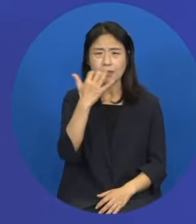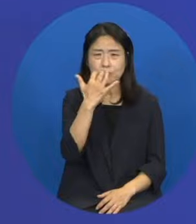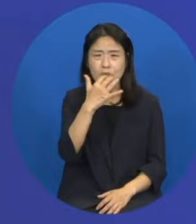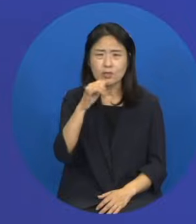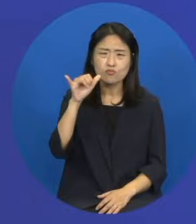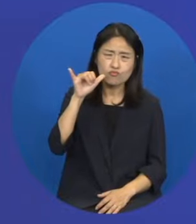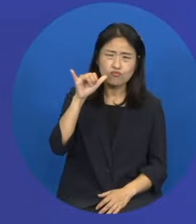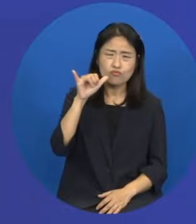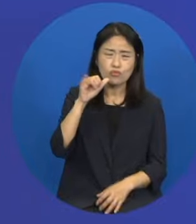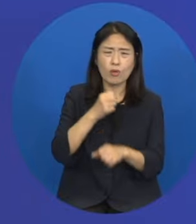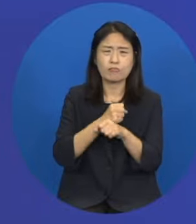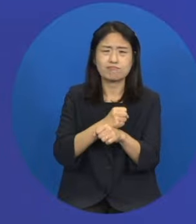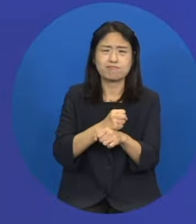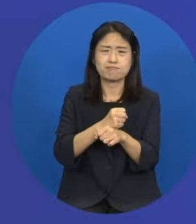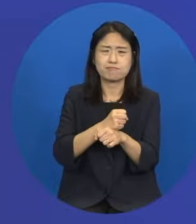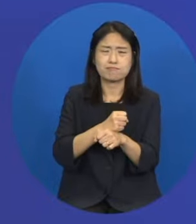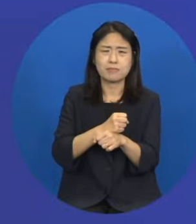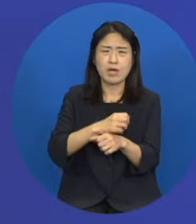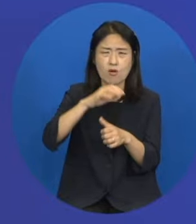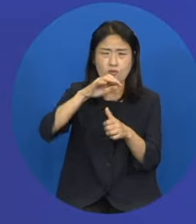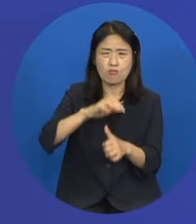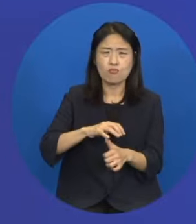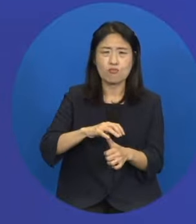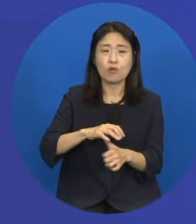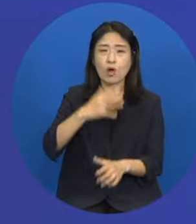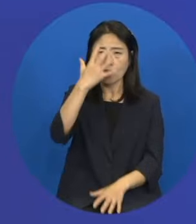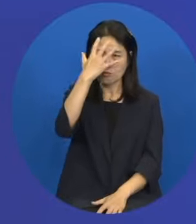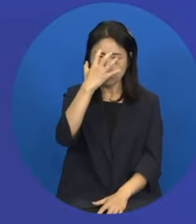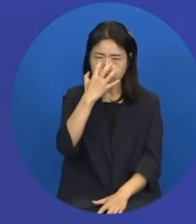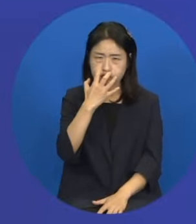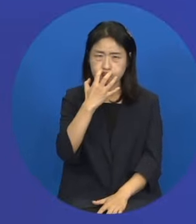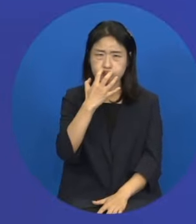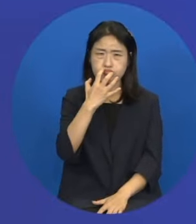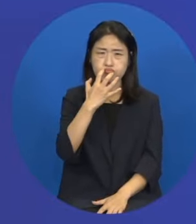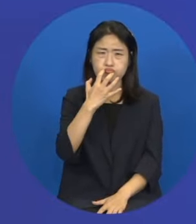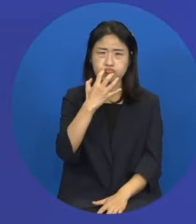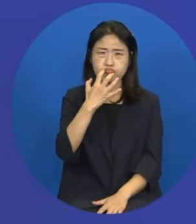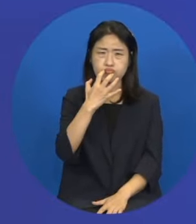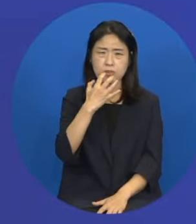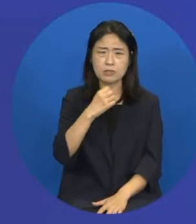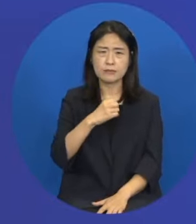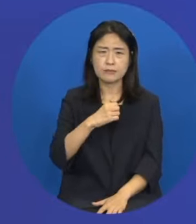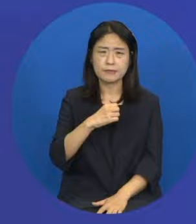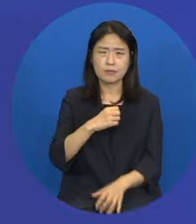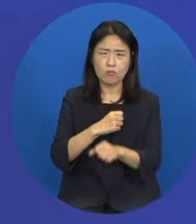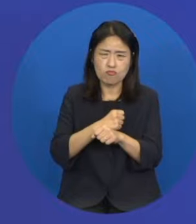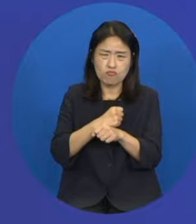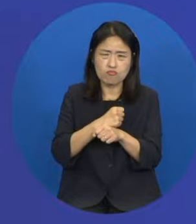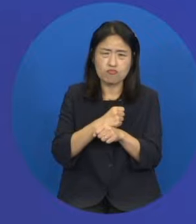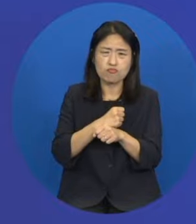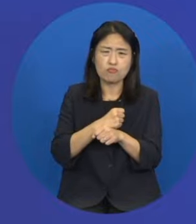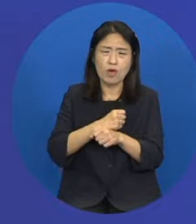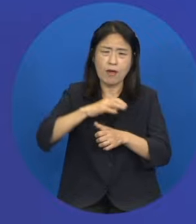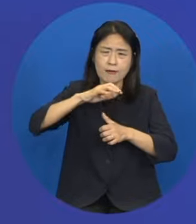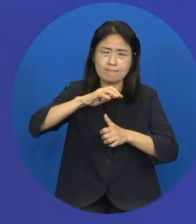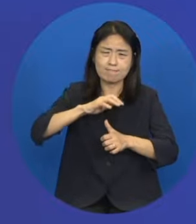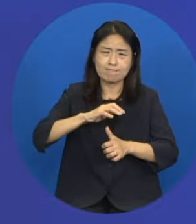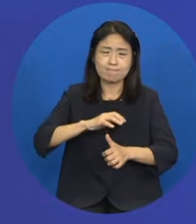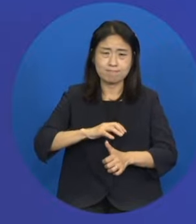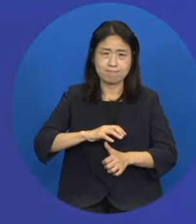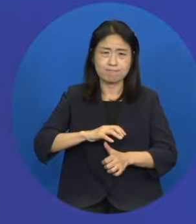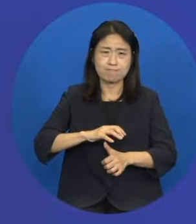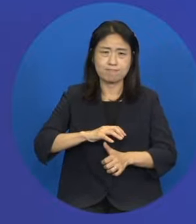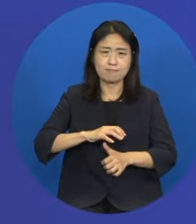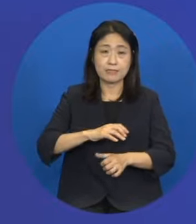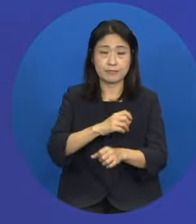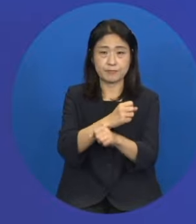사람들도 있고 우울, 악한 어둠의 쇠사슬에 사로잡힌, 성경에 보니까 베드로가 이 두